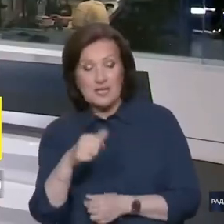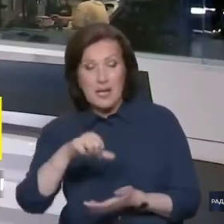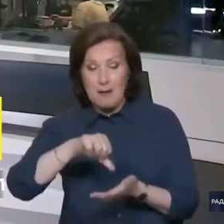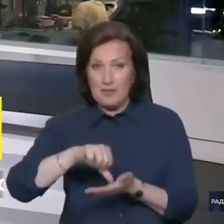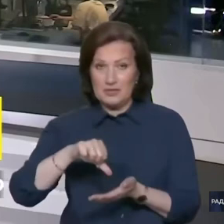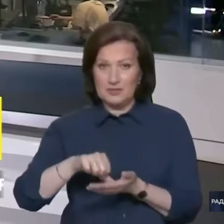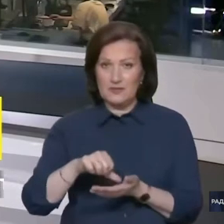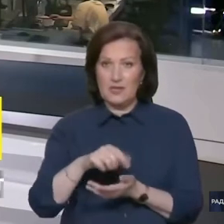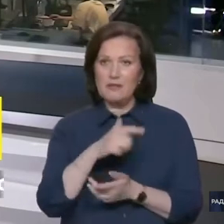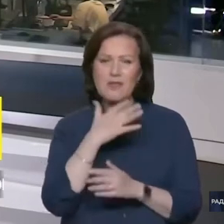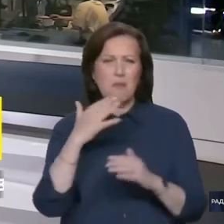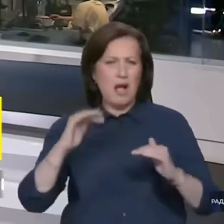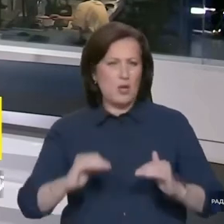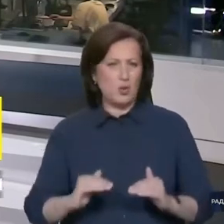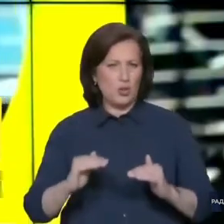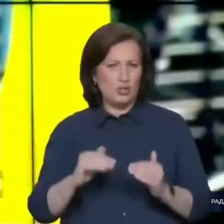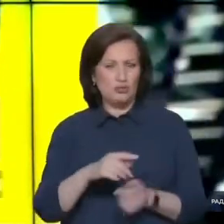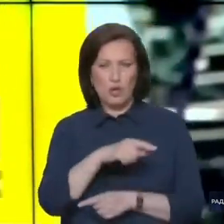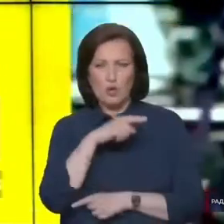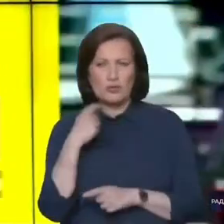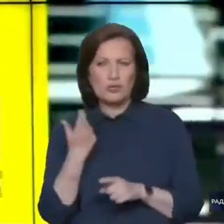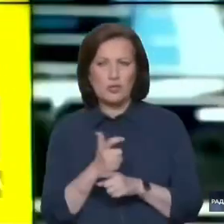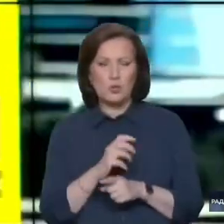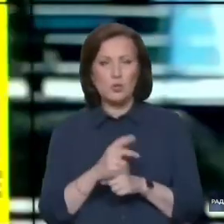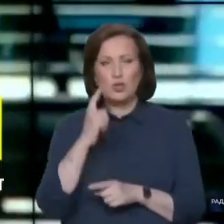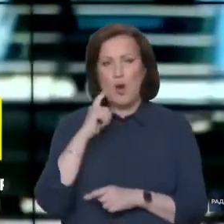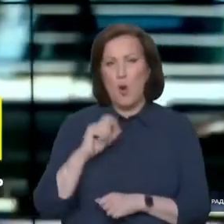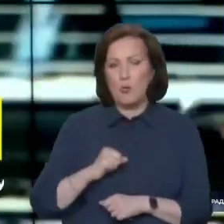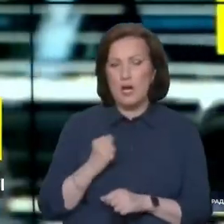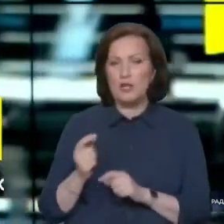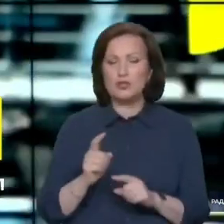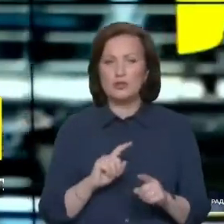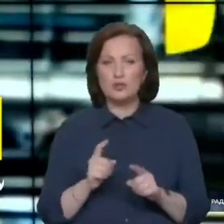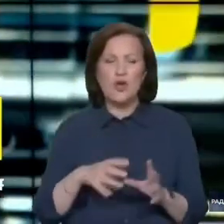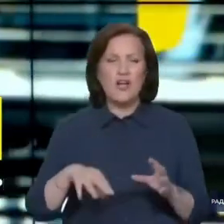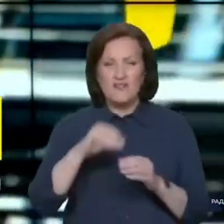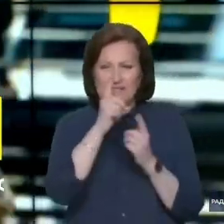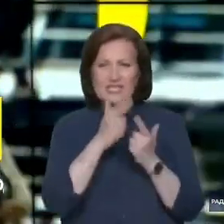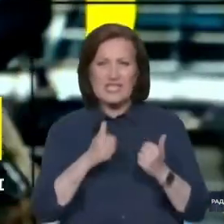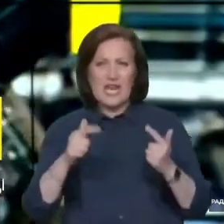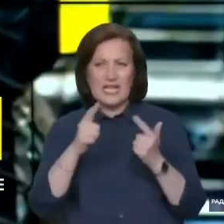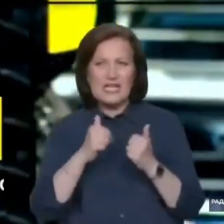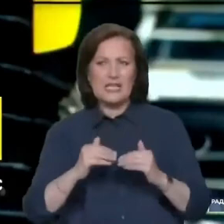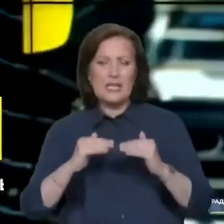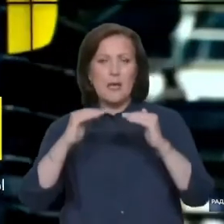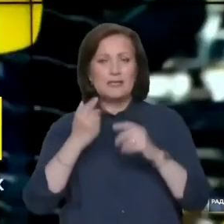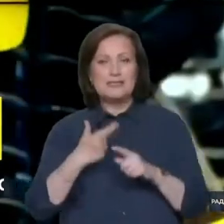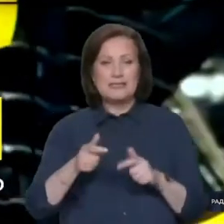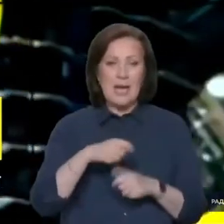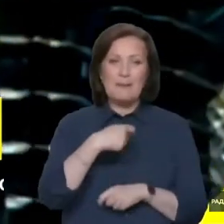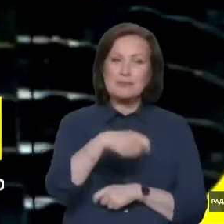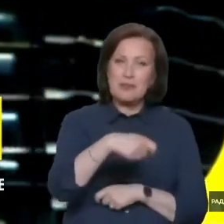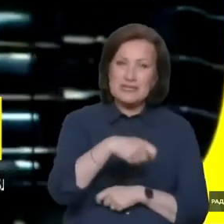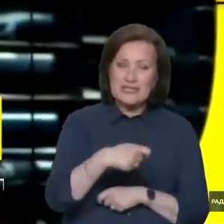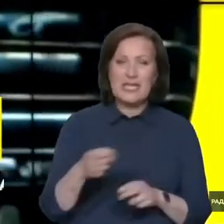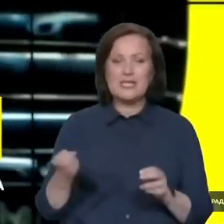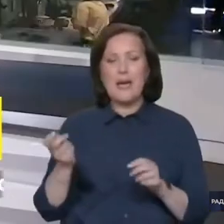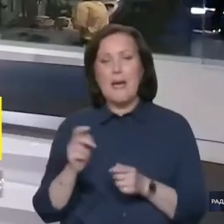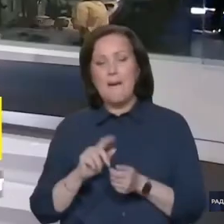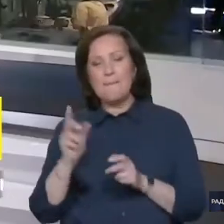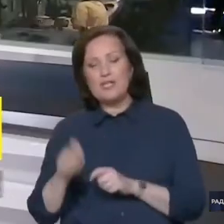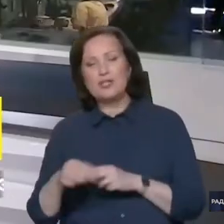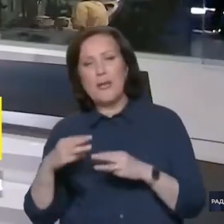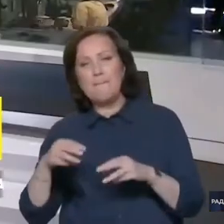Представництво набагато нижче. Тобто росіяни дуже ображені, що майже всі країни понизили. Тобто замість президента приїжджає міністр,